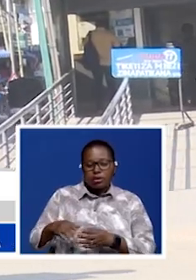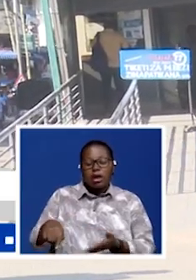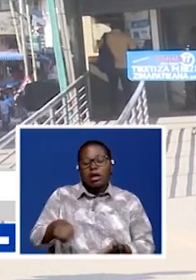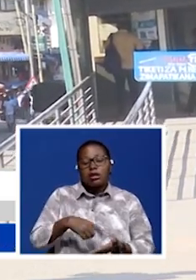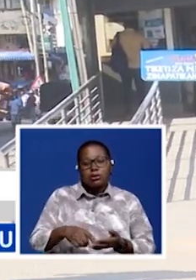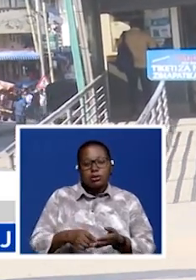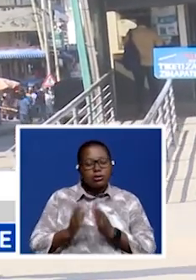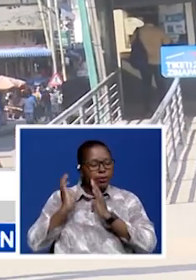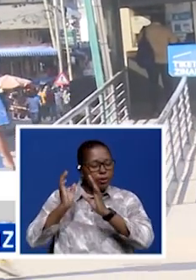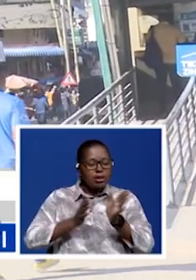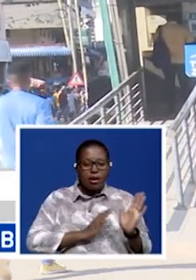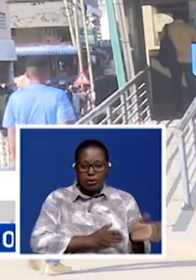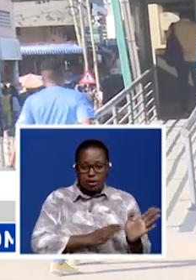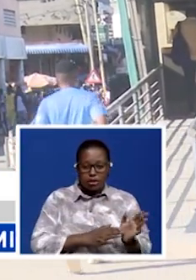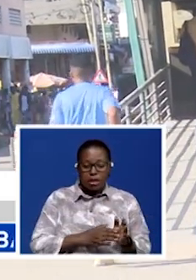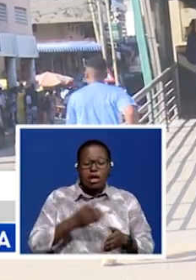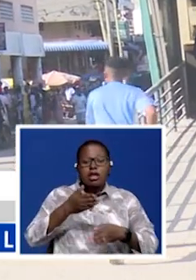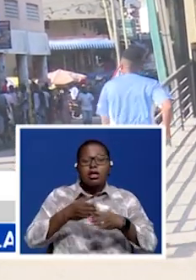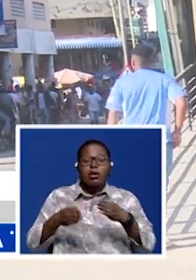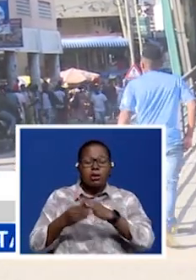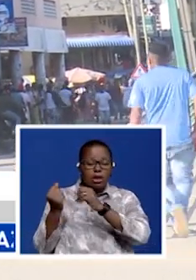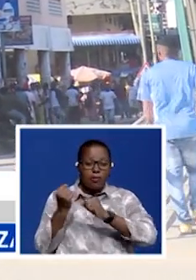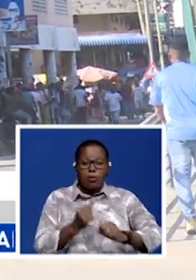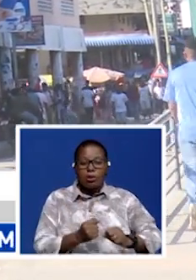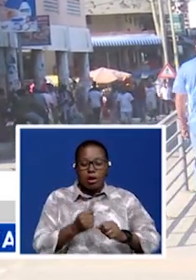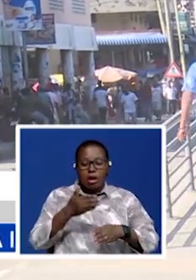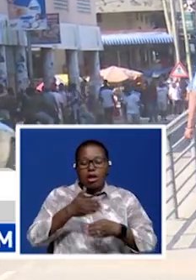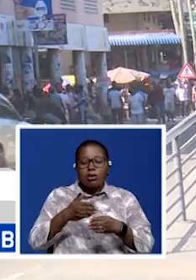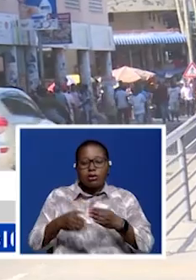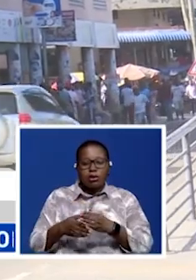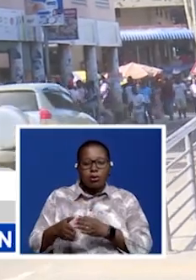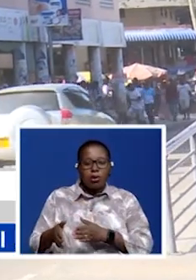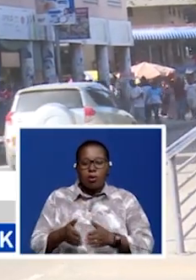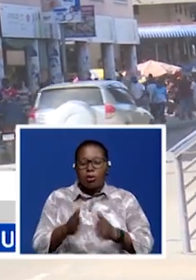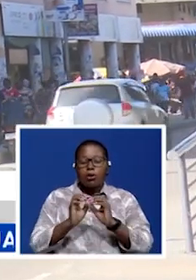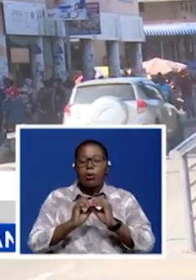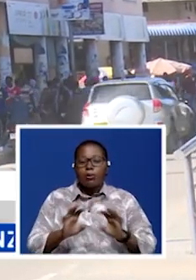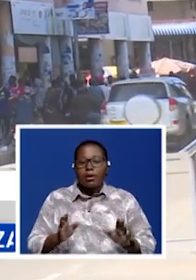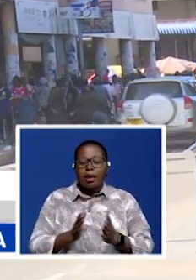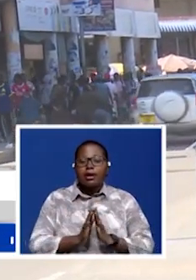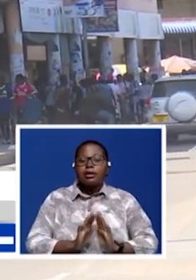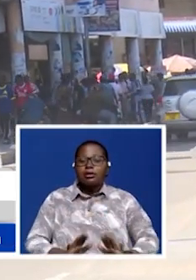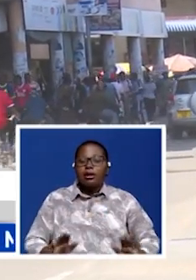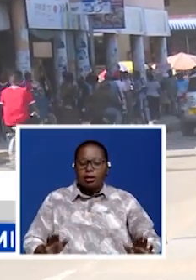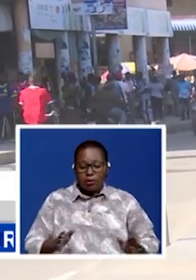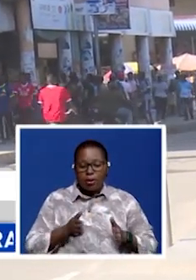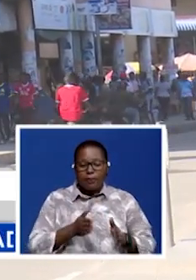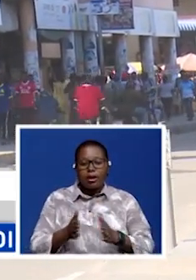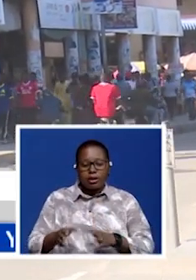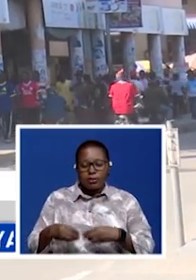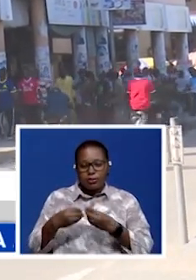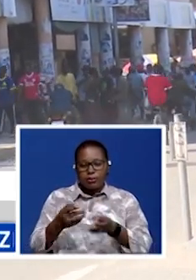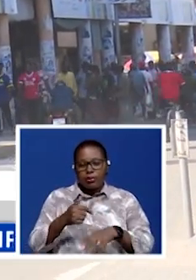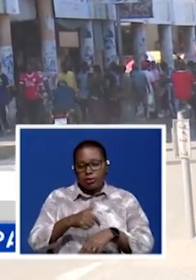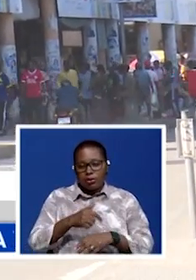ni jengo ambalo litabomolewa siku Za Hivi karibuni na kujengwa kwa muundo mpya na tayari wapangaji wameshapewa notice na shirika la